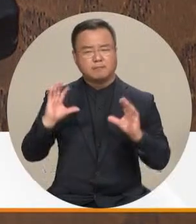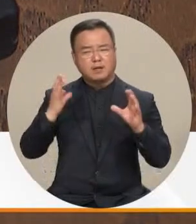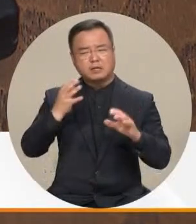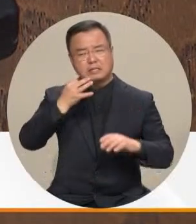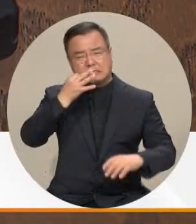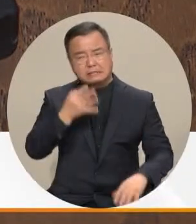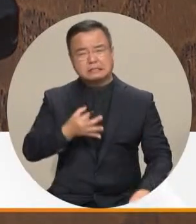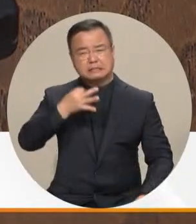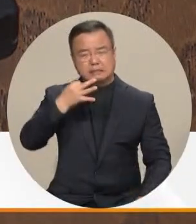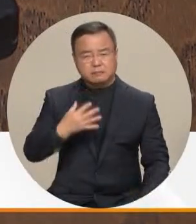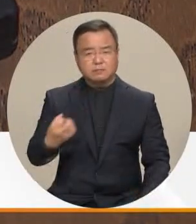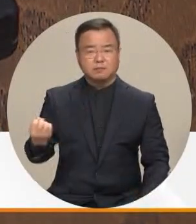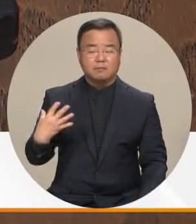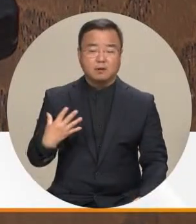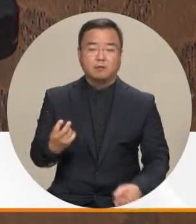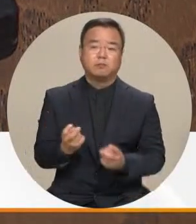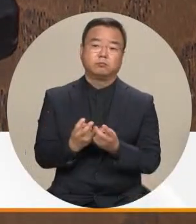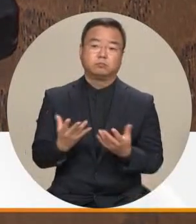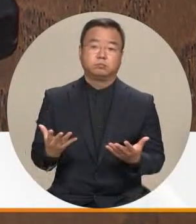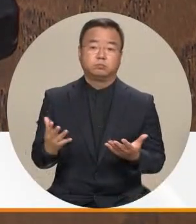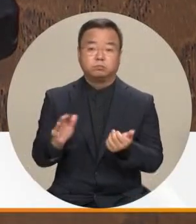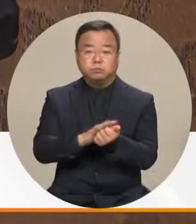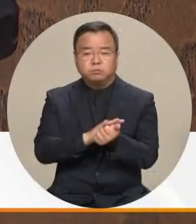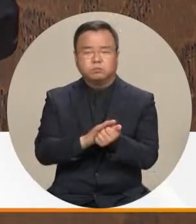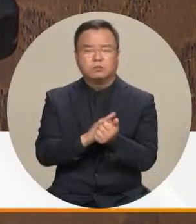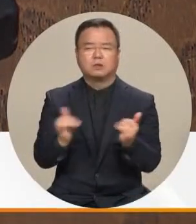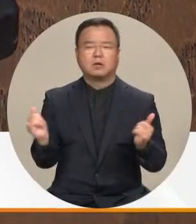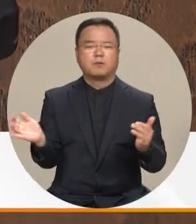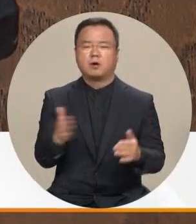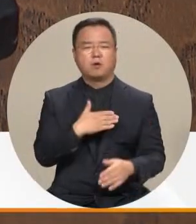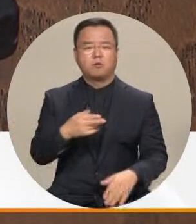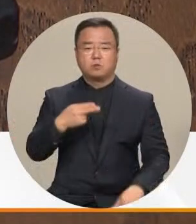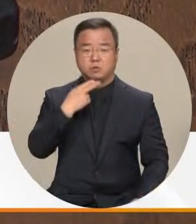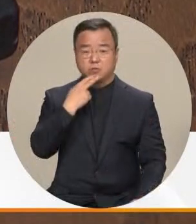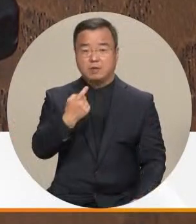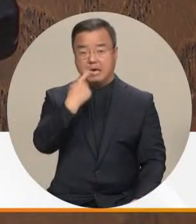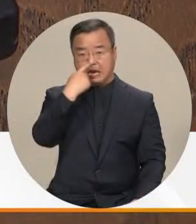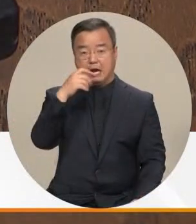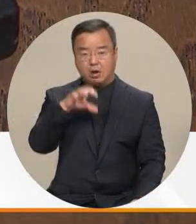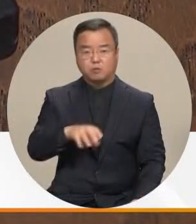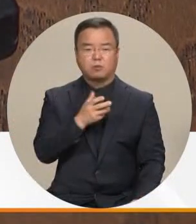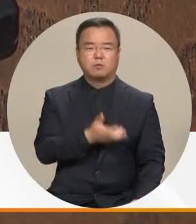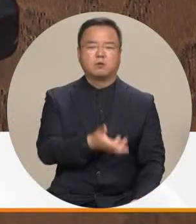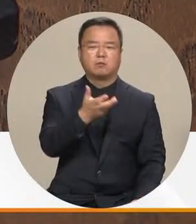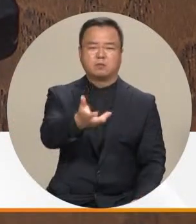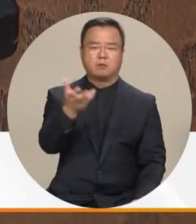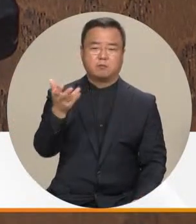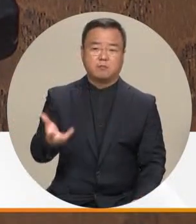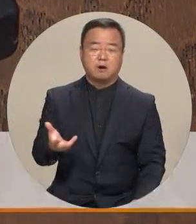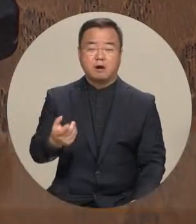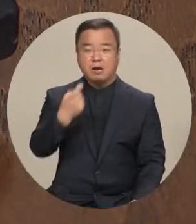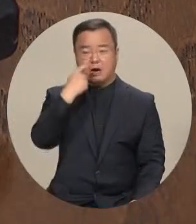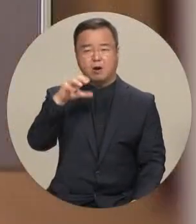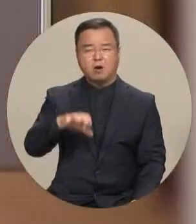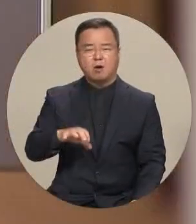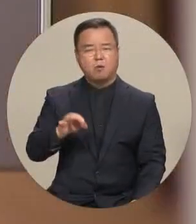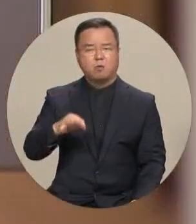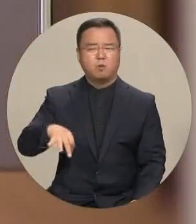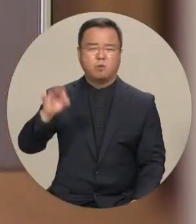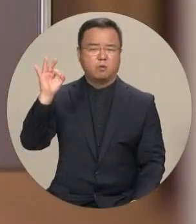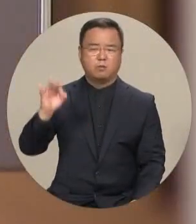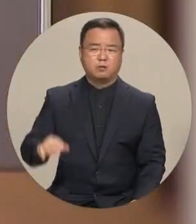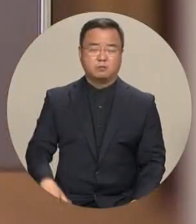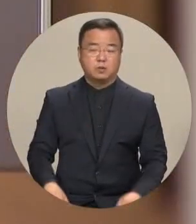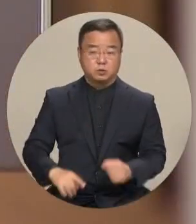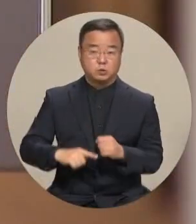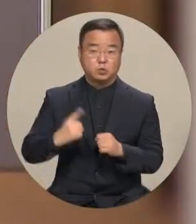수 없더라고요. 가실 사람이 없으니까 아무래도 계속 학원을 돌리게 되더라고요. 학원 계획도 이제 만만치 않고.